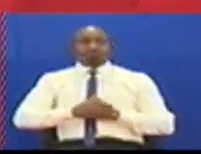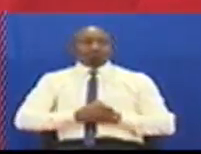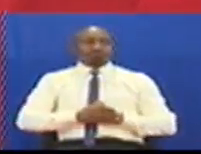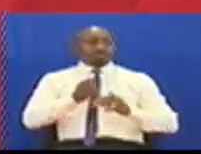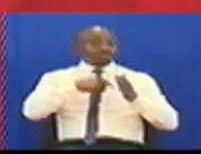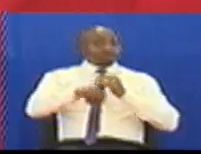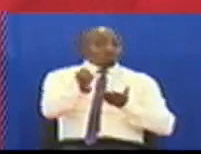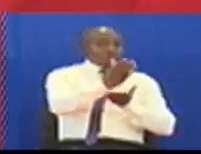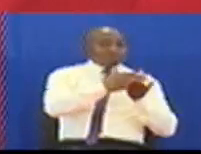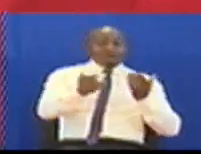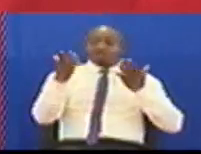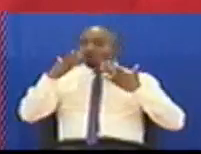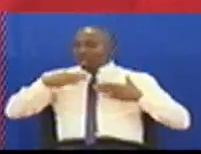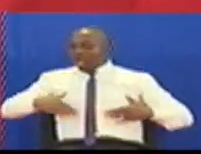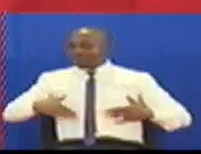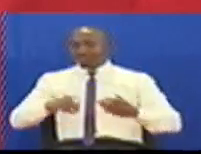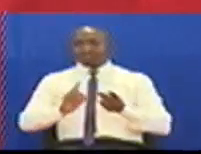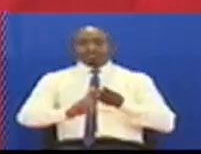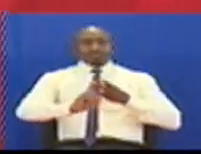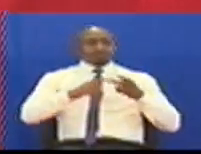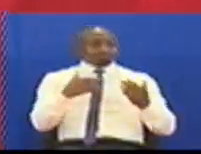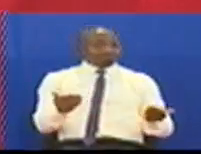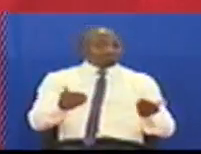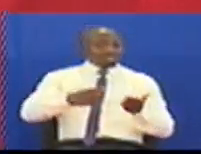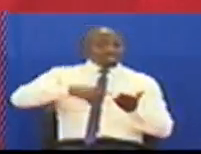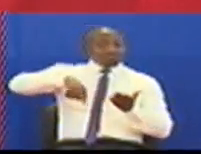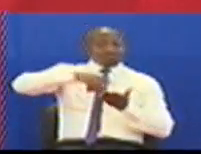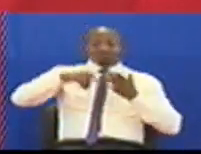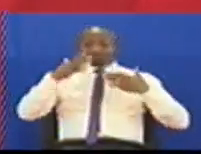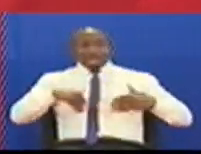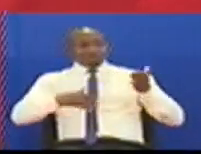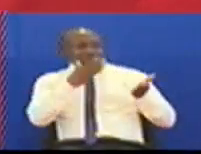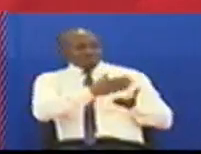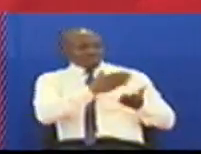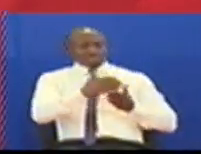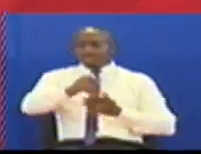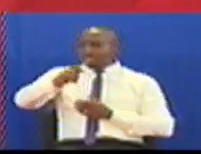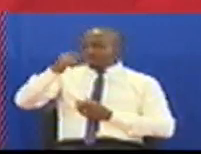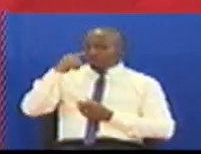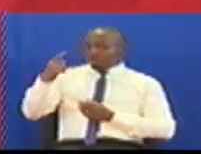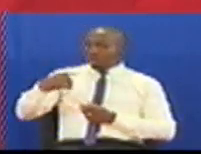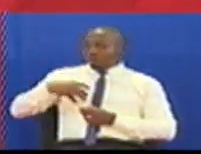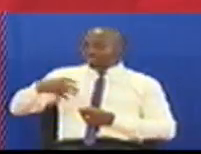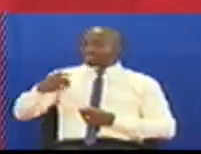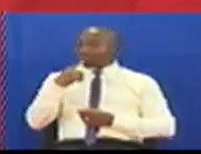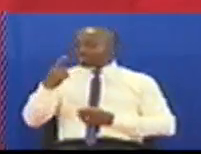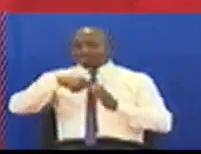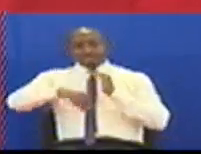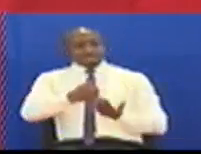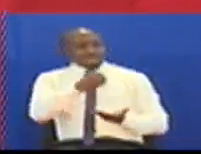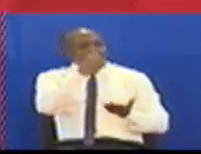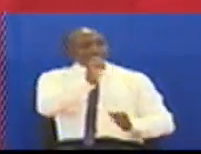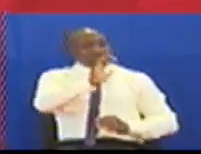katika upande wa afya, ukamilishaji wa zahanati nimeona Mheshimiwa Waziri ametuambia hapa katika bajeti ya mwaka